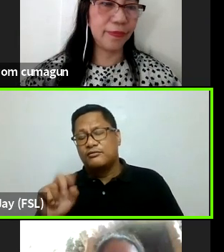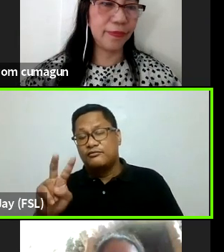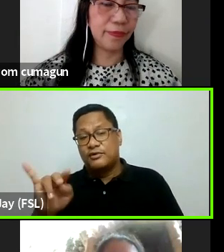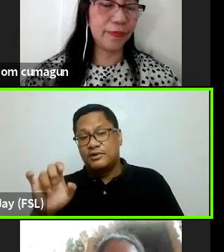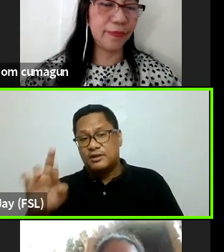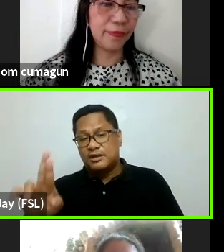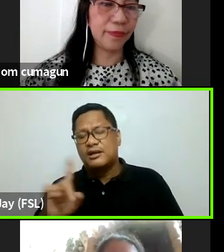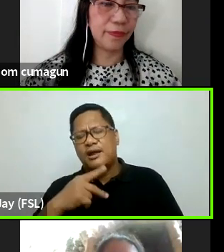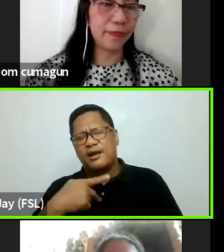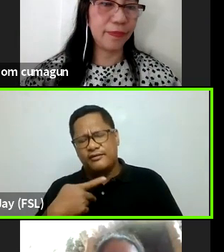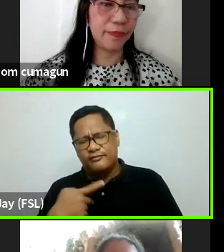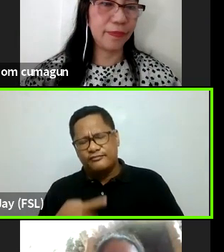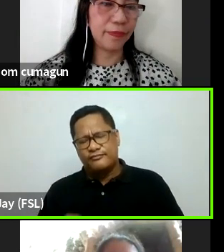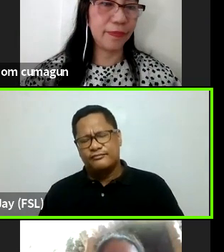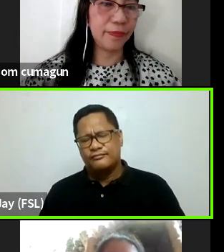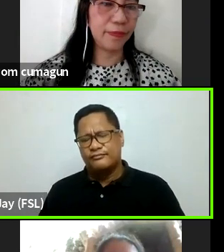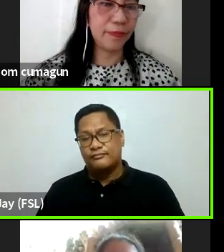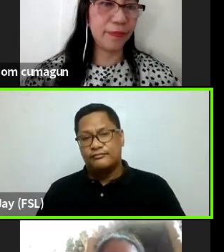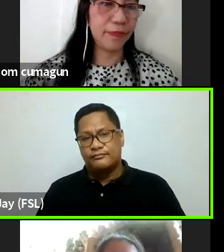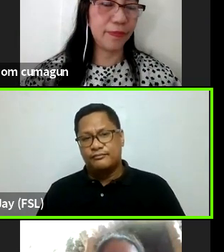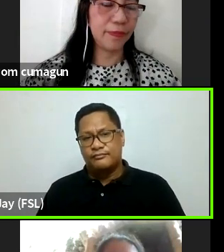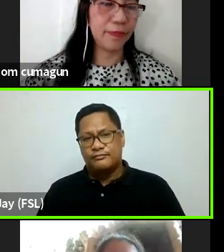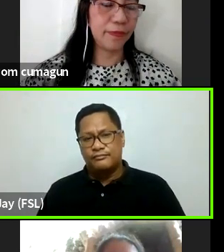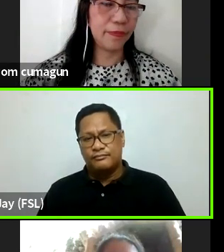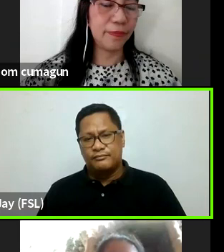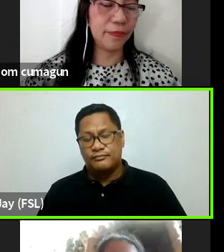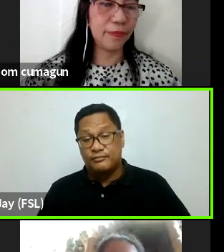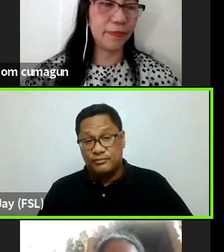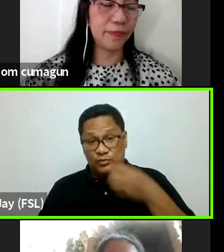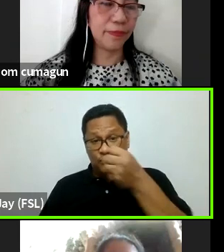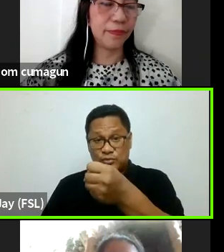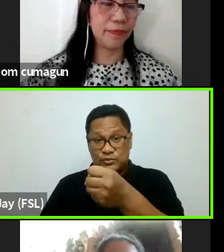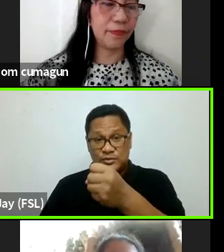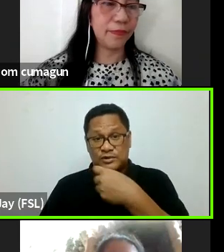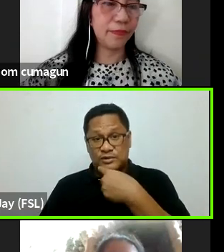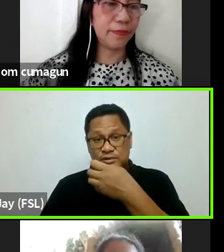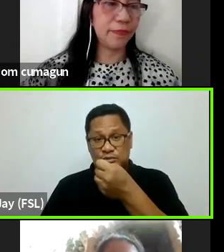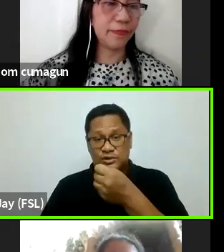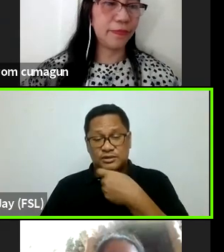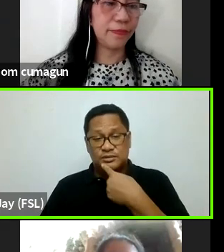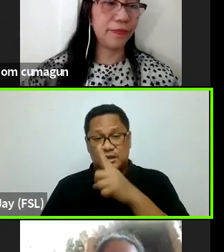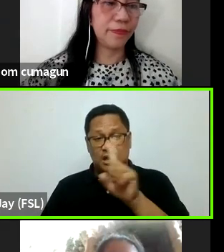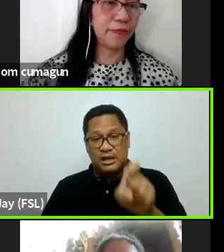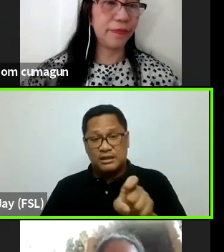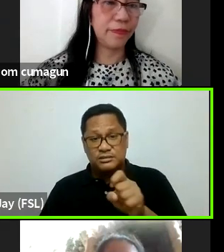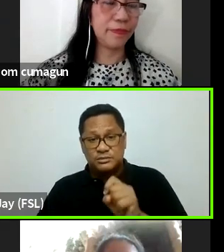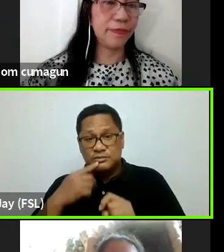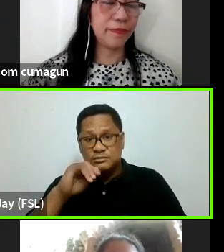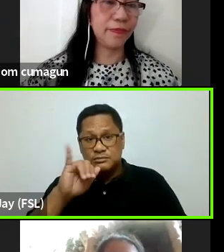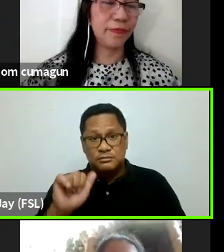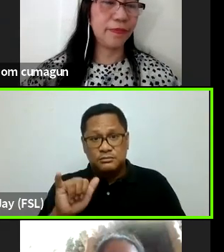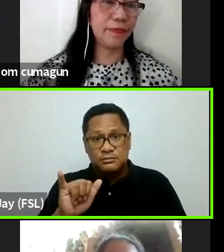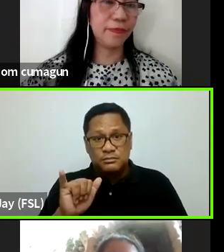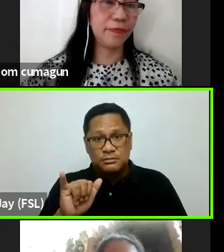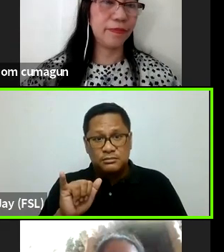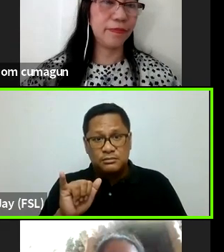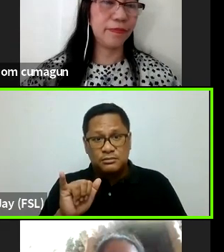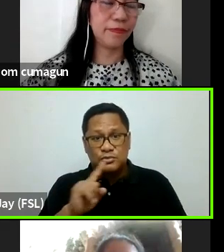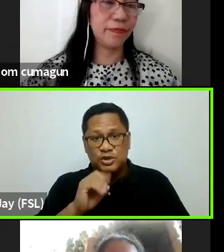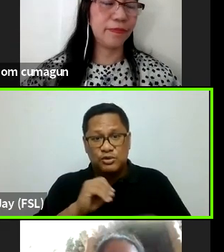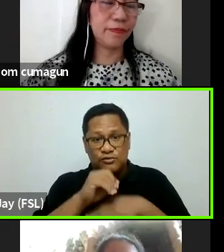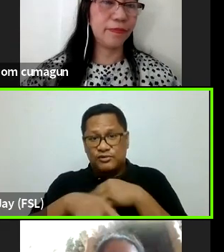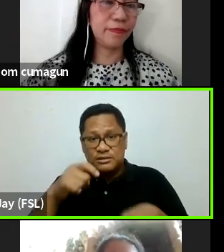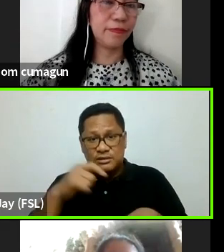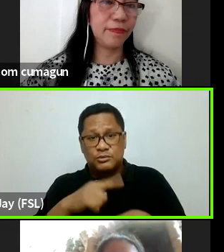nagkakaroon siya ng... Sandali lang, Debong, ha? Debong, post mo na kita. Tanungin ko lang si Jay. Jay, nag-go overtime